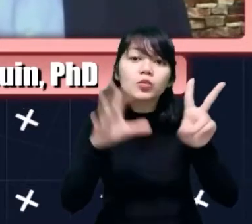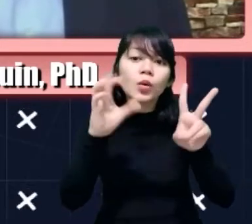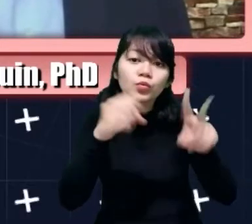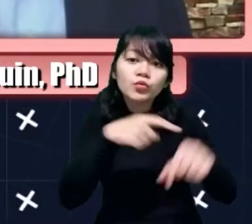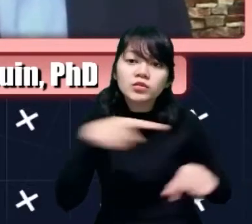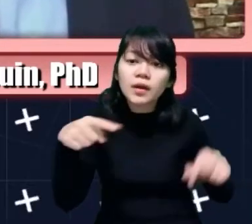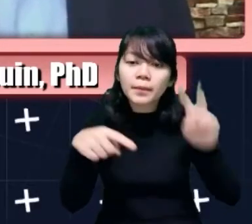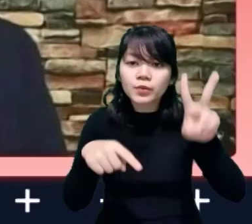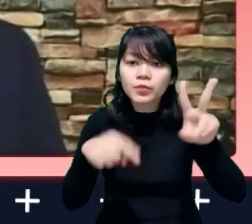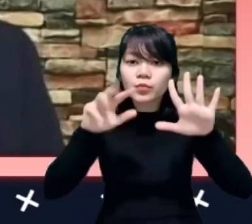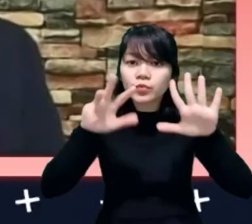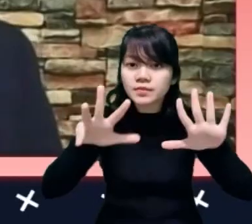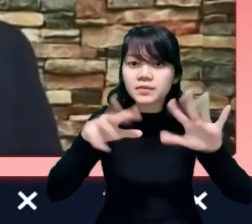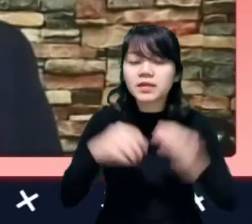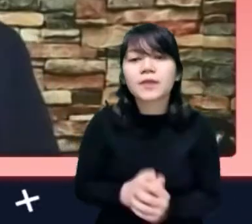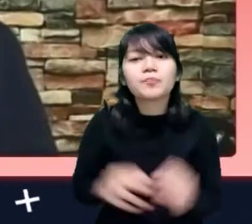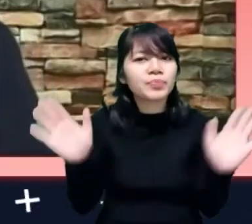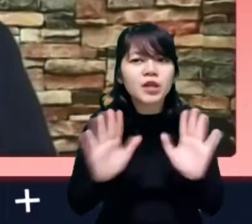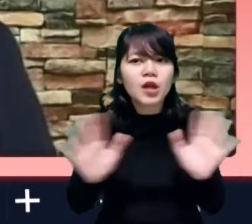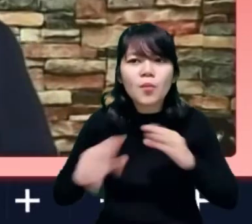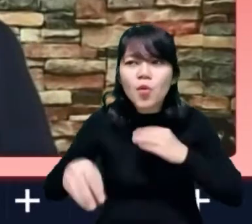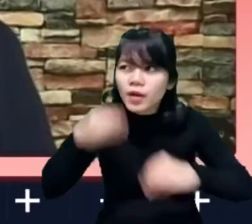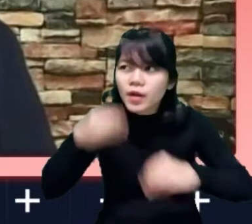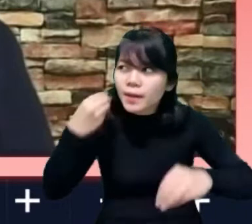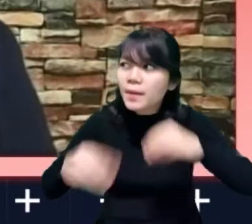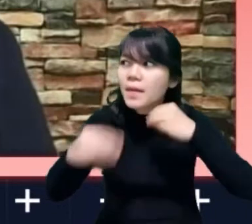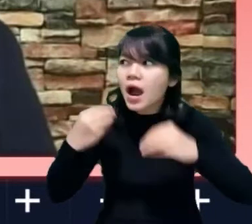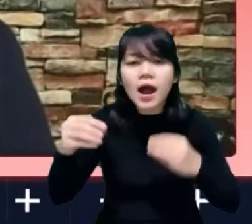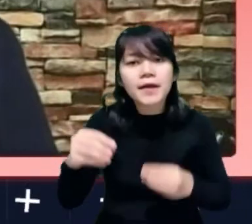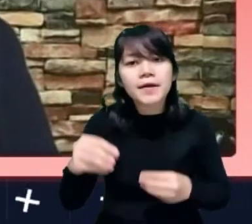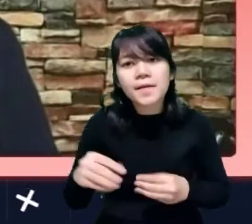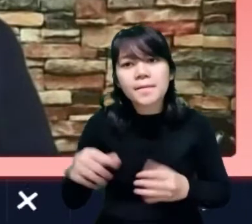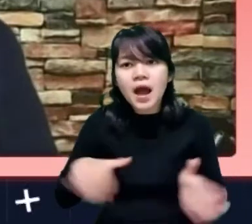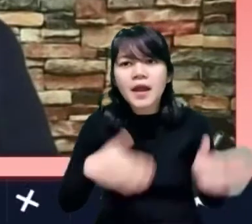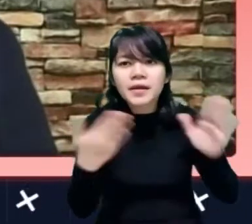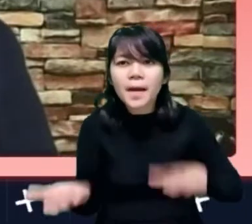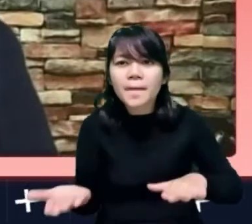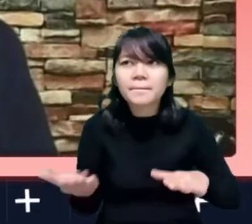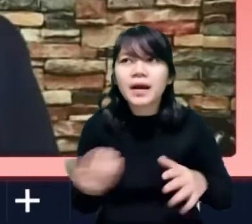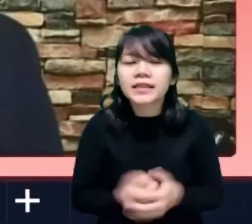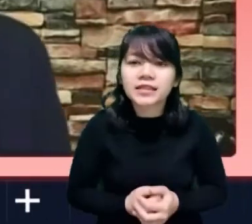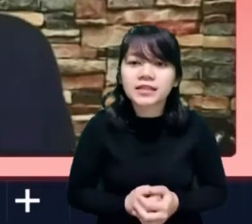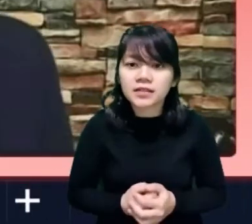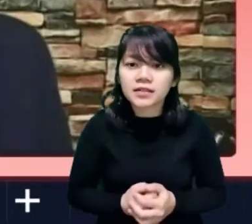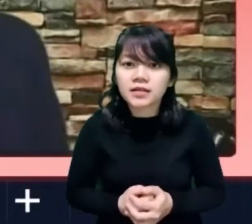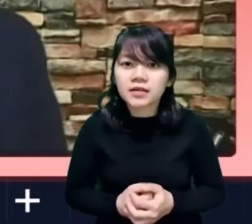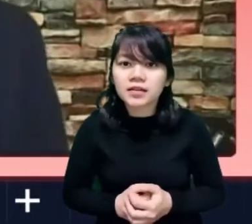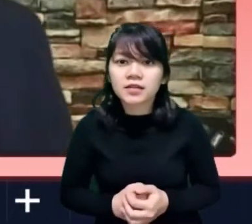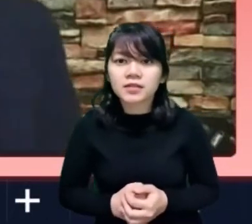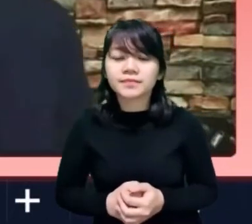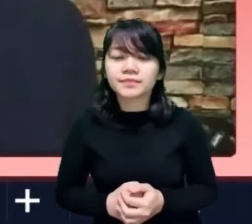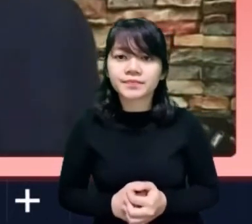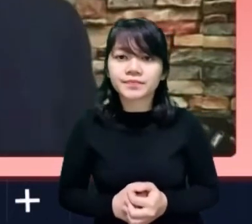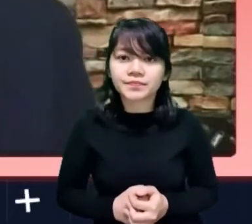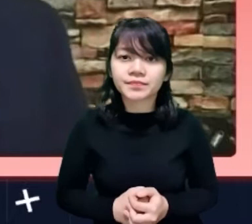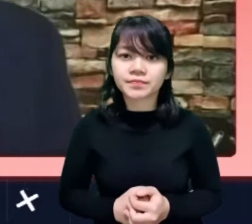yang mati dicekik, harus disembelih. Lalu kemudian pertanyaan itu kalau tadi tidak salah dibacakan nah